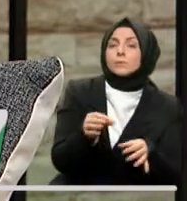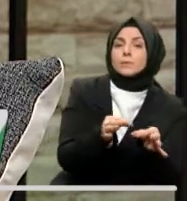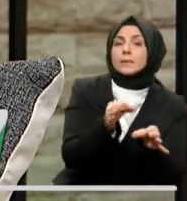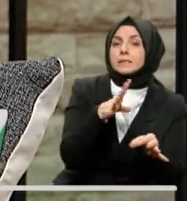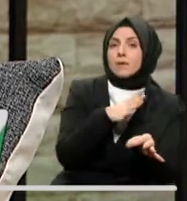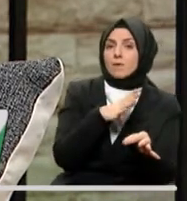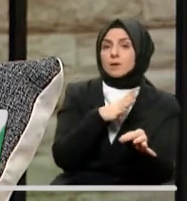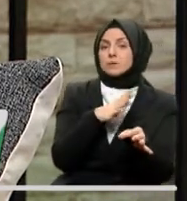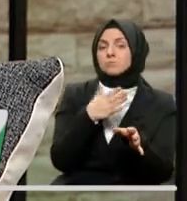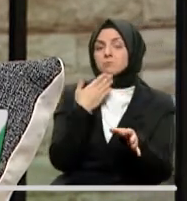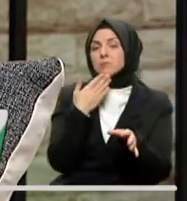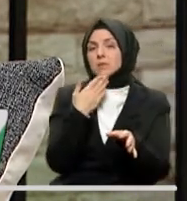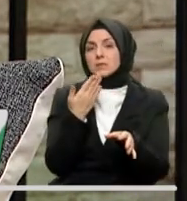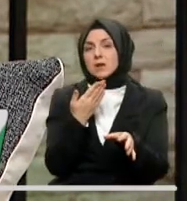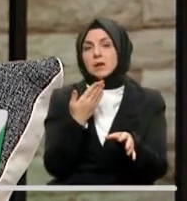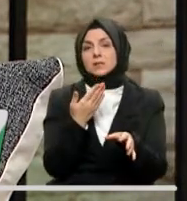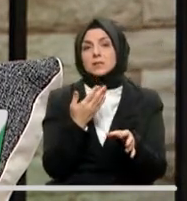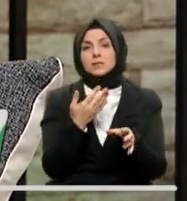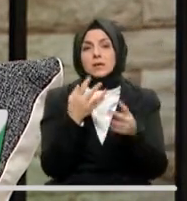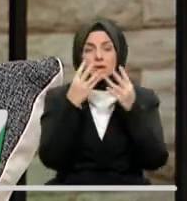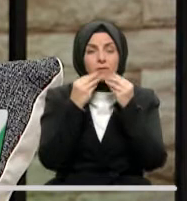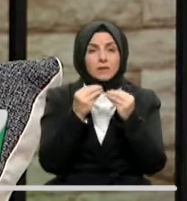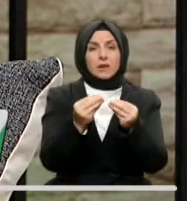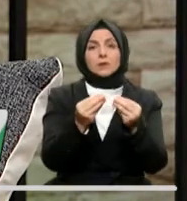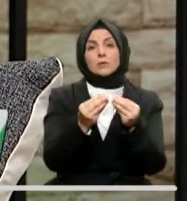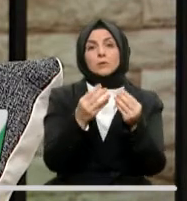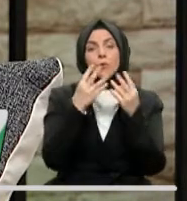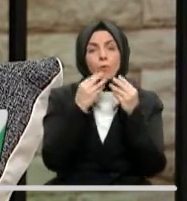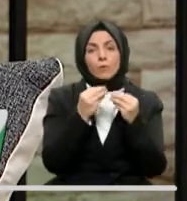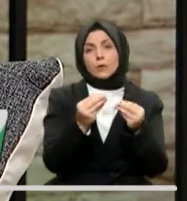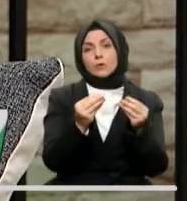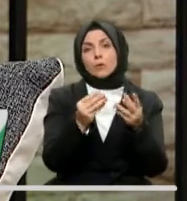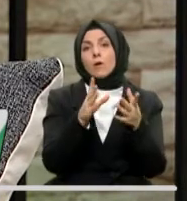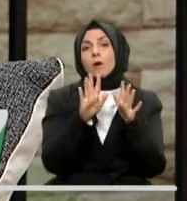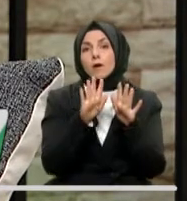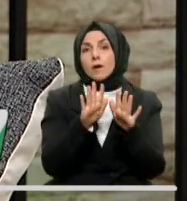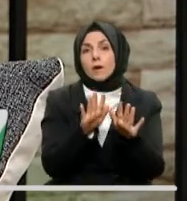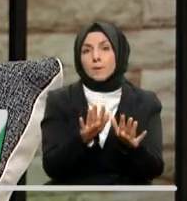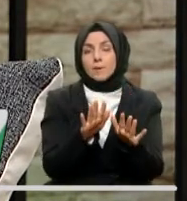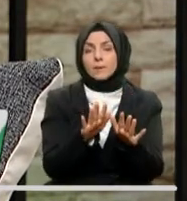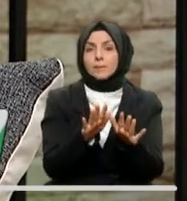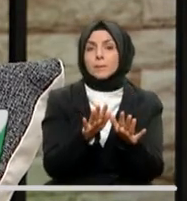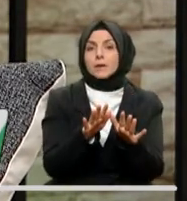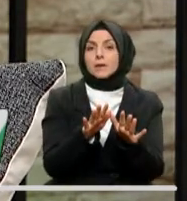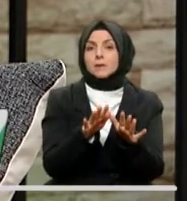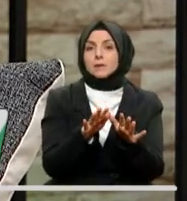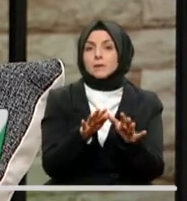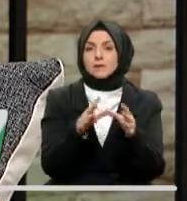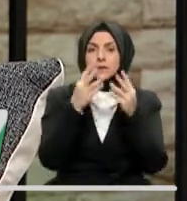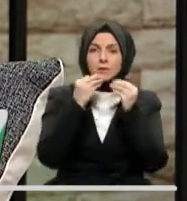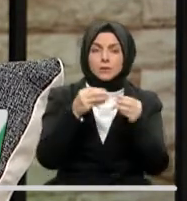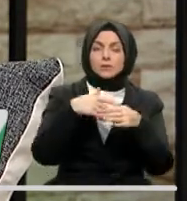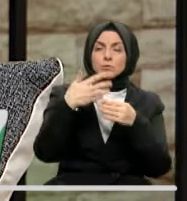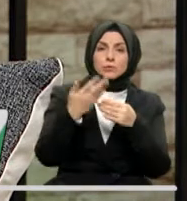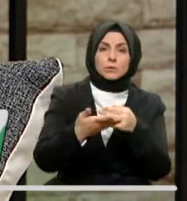ya çok fedakar bir insanın bu kadar fedakârlıklar yapıp yapıyorum ama işin sonunda yine de kıymete geçmiyor yine ben işte değersiz önemsiz